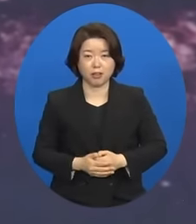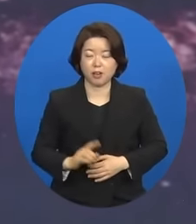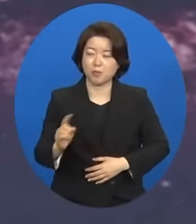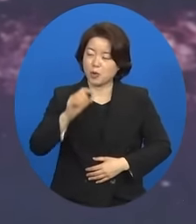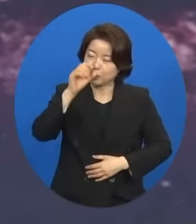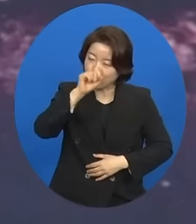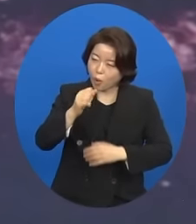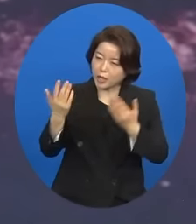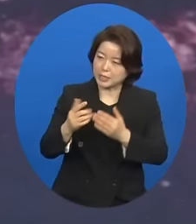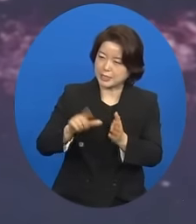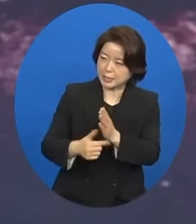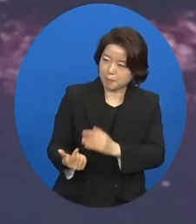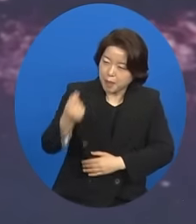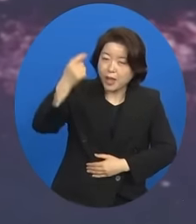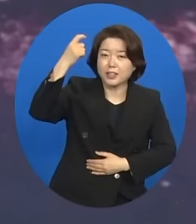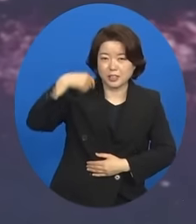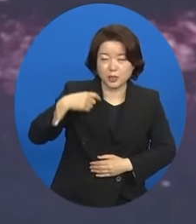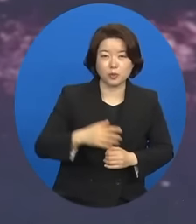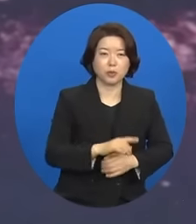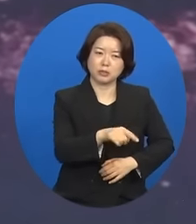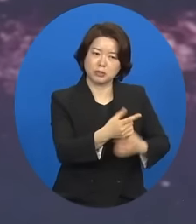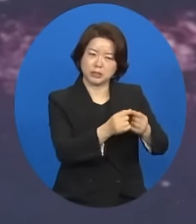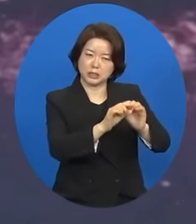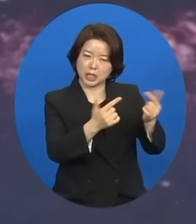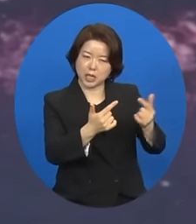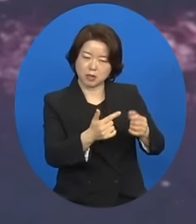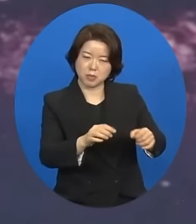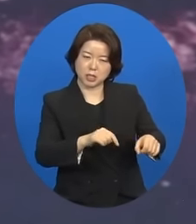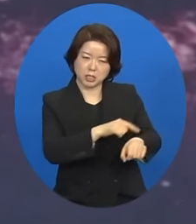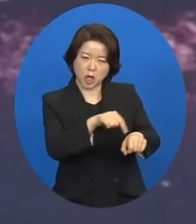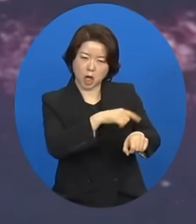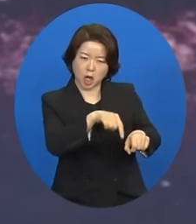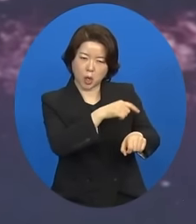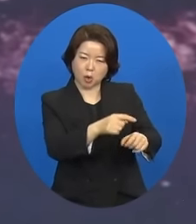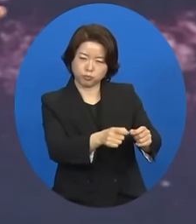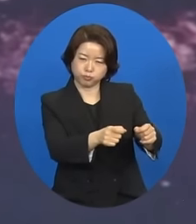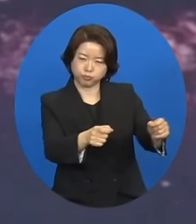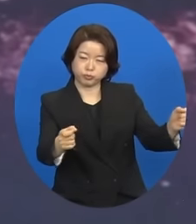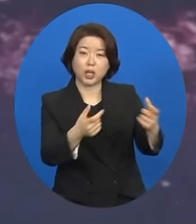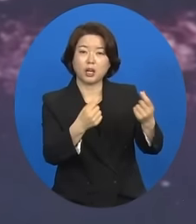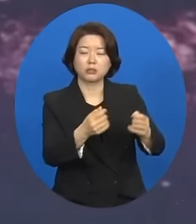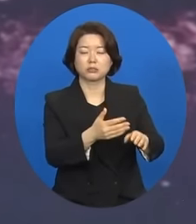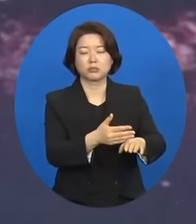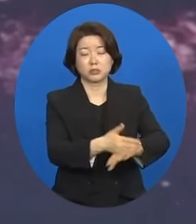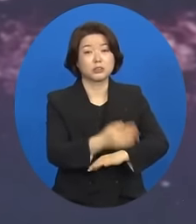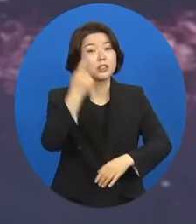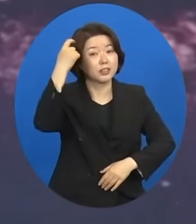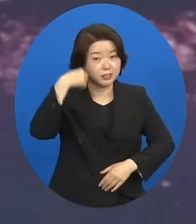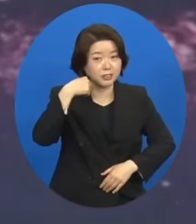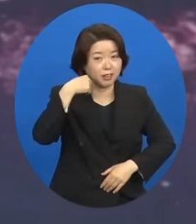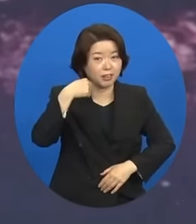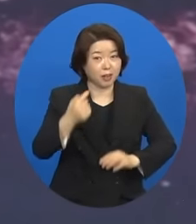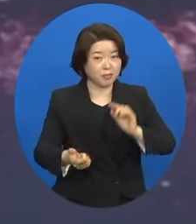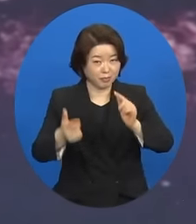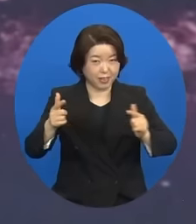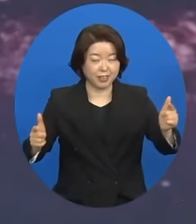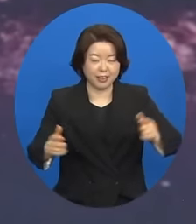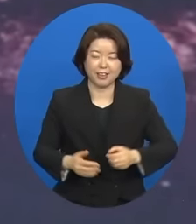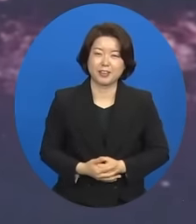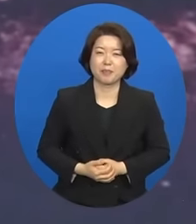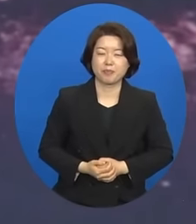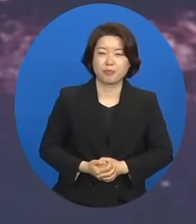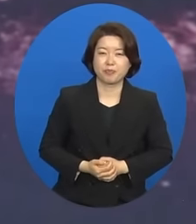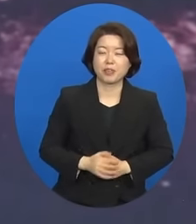흘러가고 그렇지 않은 것들은 어 막 10시간이 흐른 것처럼 뭐 그렇게 느리게 흘러가죠 바로 이제이 야곱이